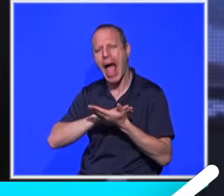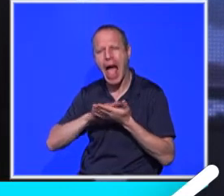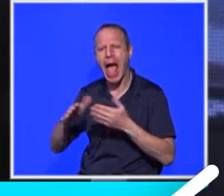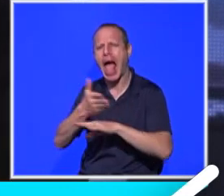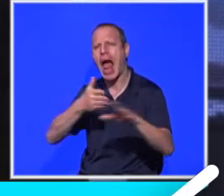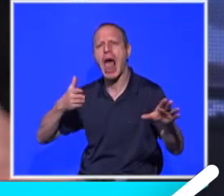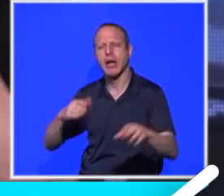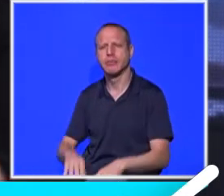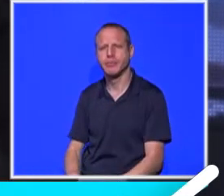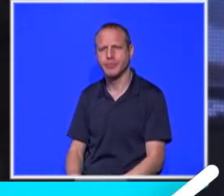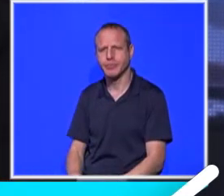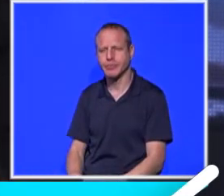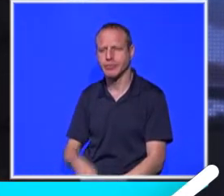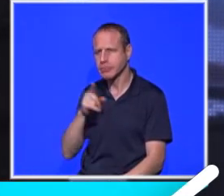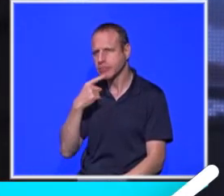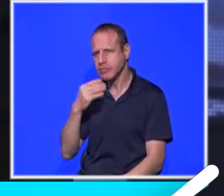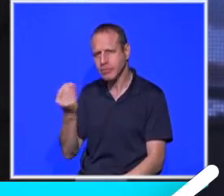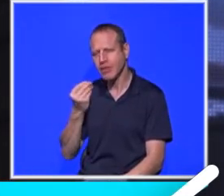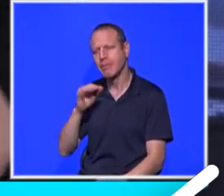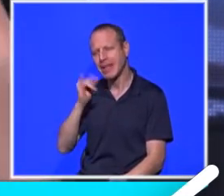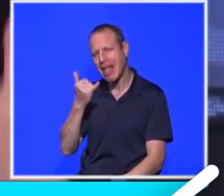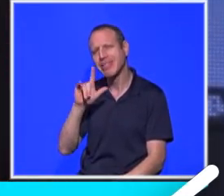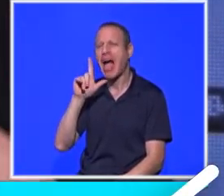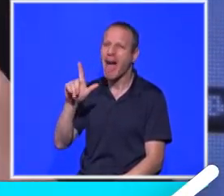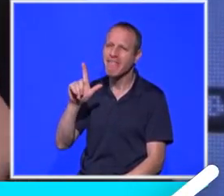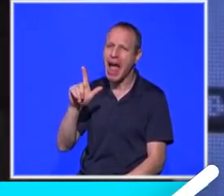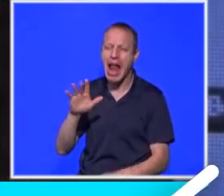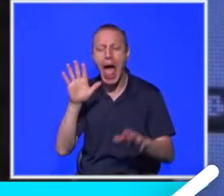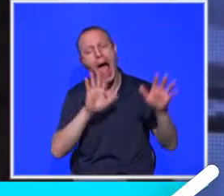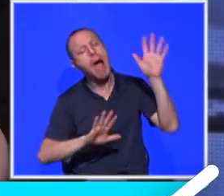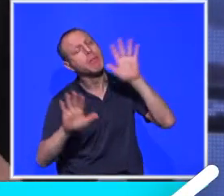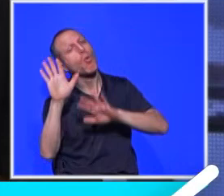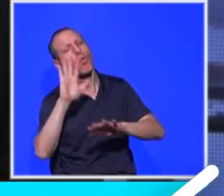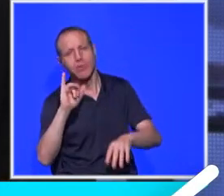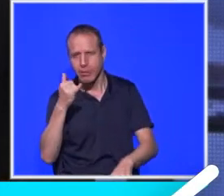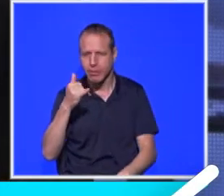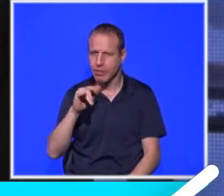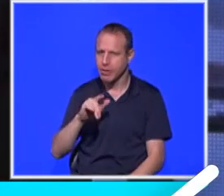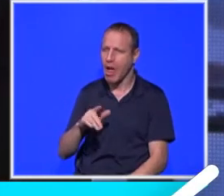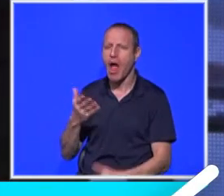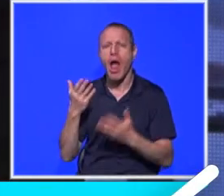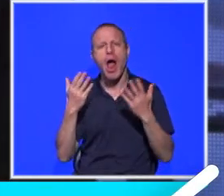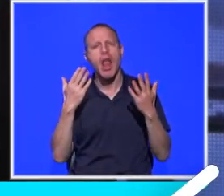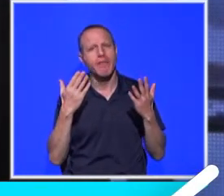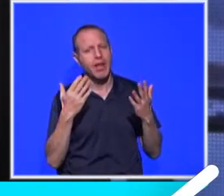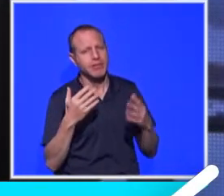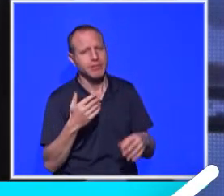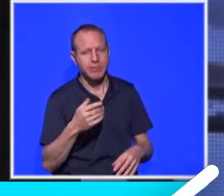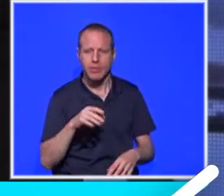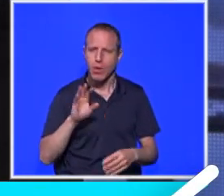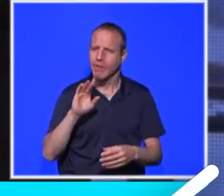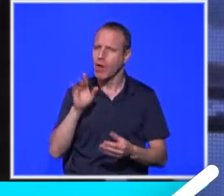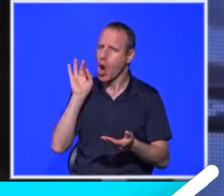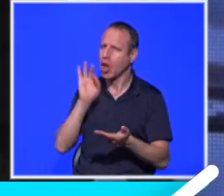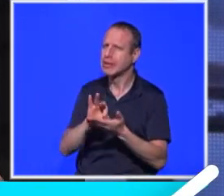אומר דברים תמיד בכן, אבל... כן, אבל זה, כן, ולא שם נקודה, כן, ושם אבל... פאנץ'